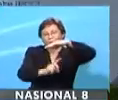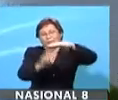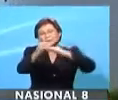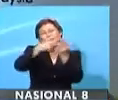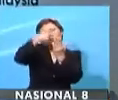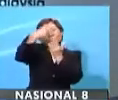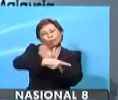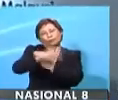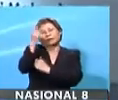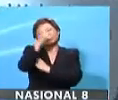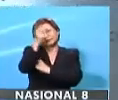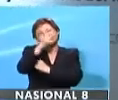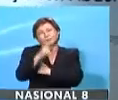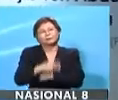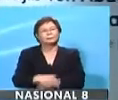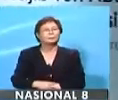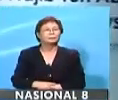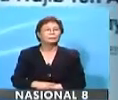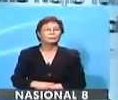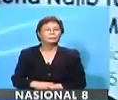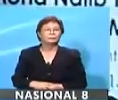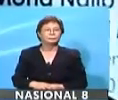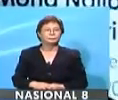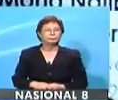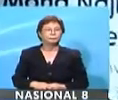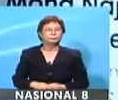program kerajaan.